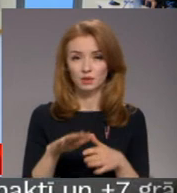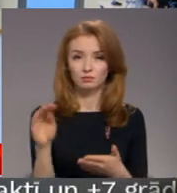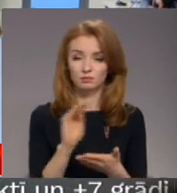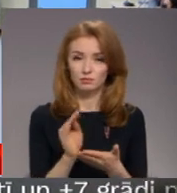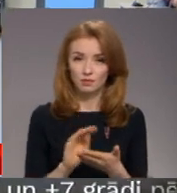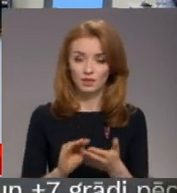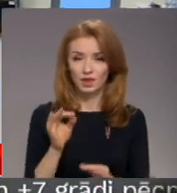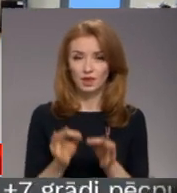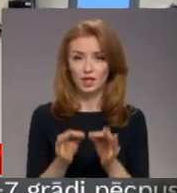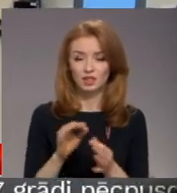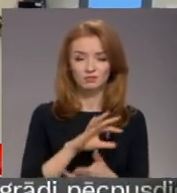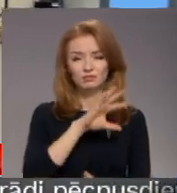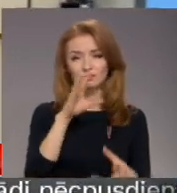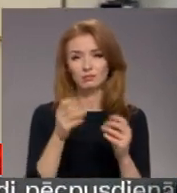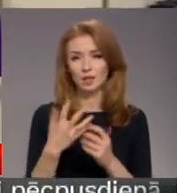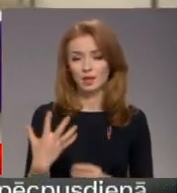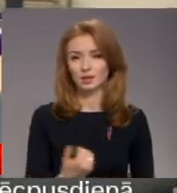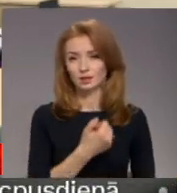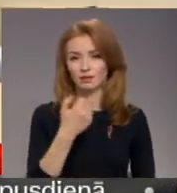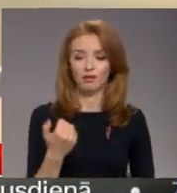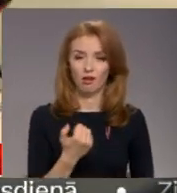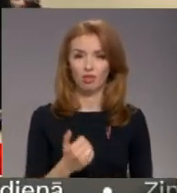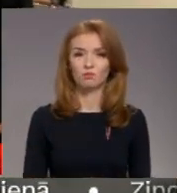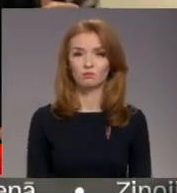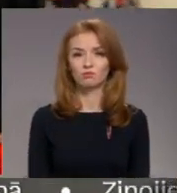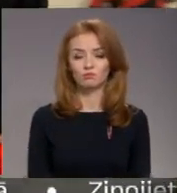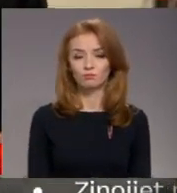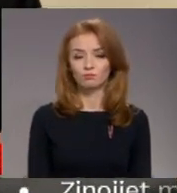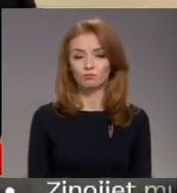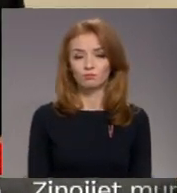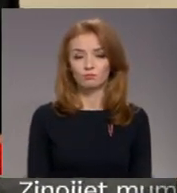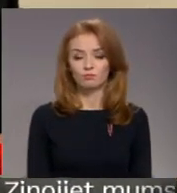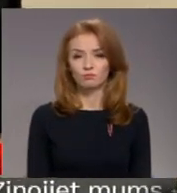rakstīšanu tiesvedība aizņēma gandrīz 5 gadus. Vita Anstrate, Agars Kovaļevskis, Latvijas televīzija.